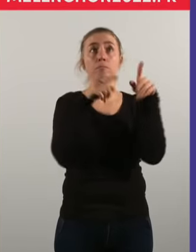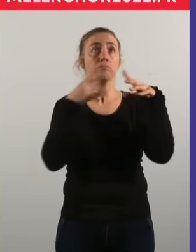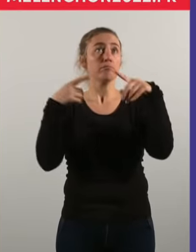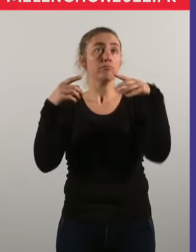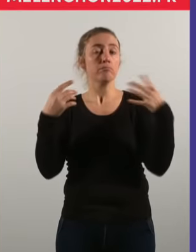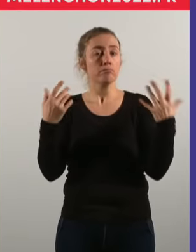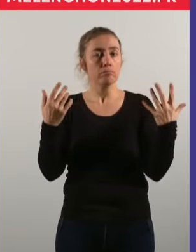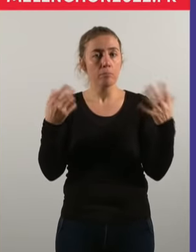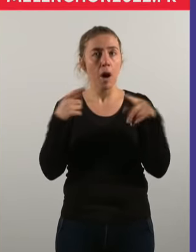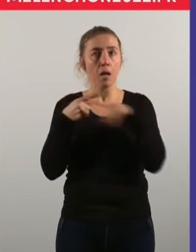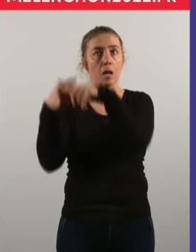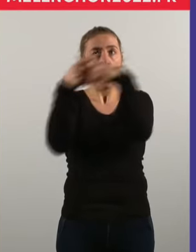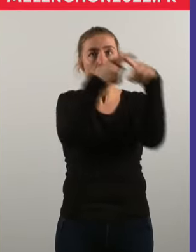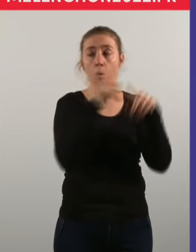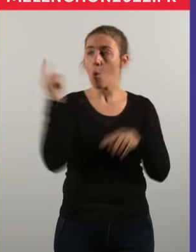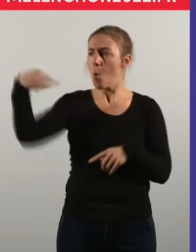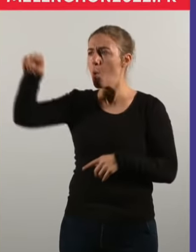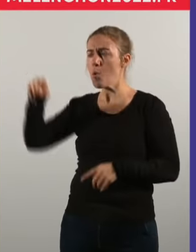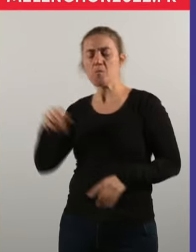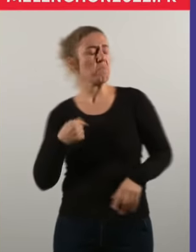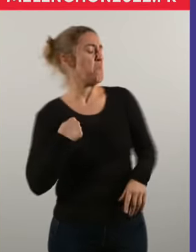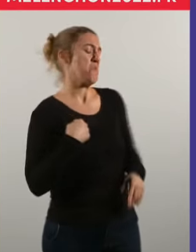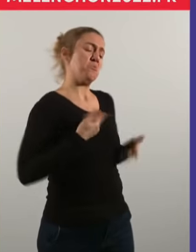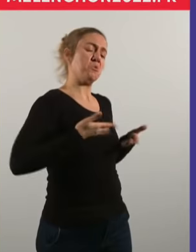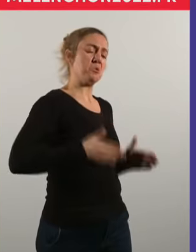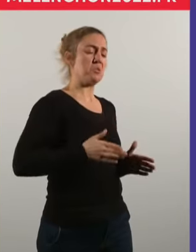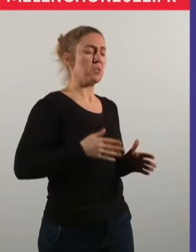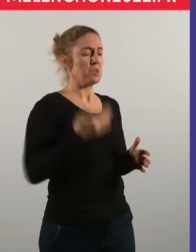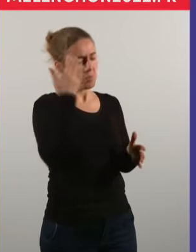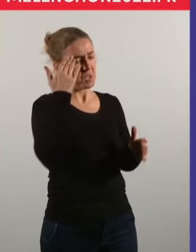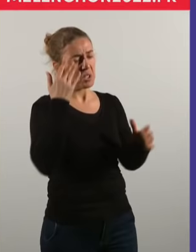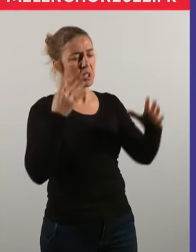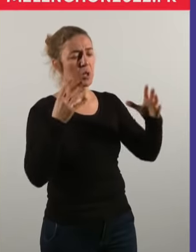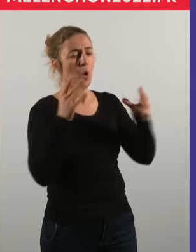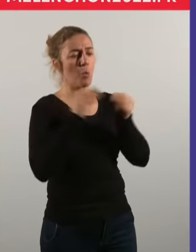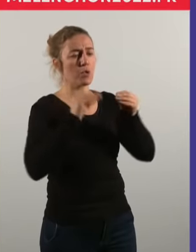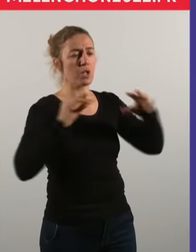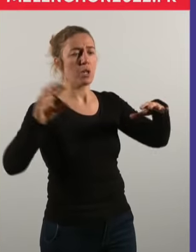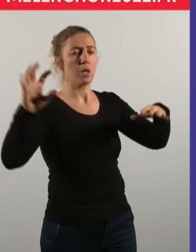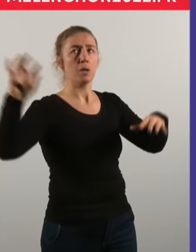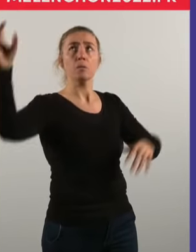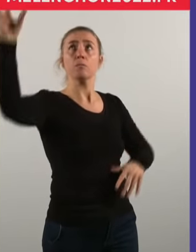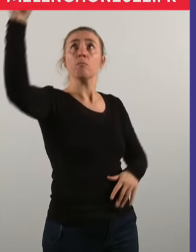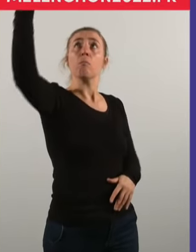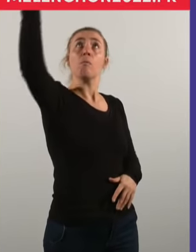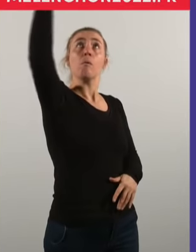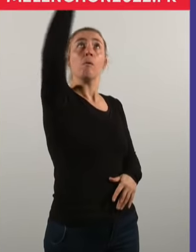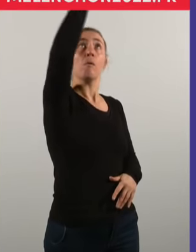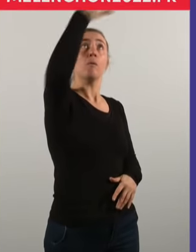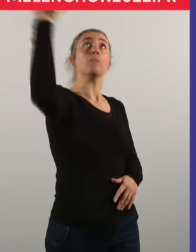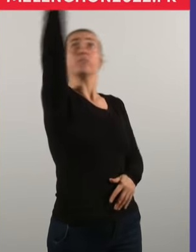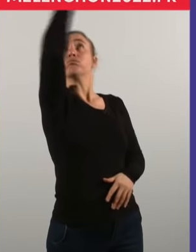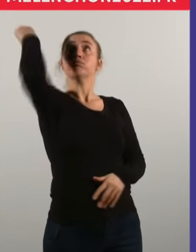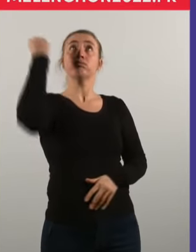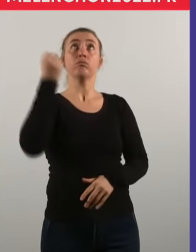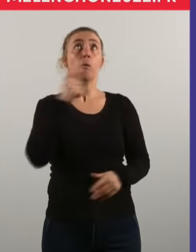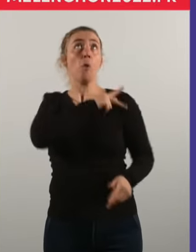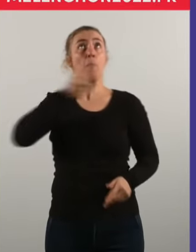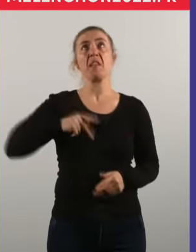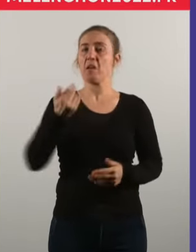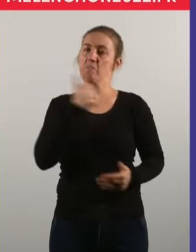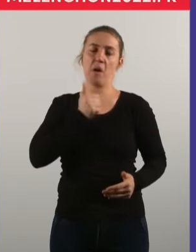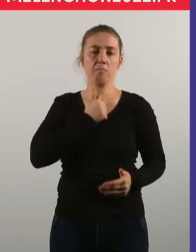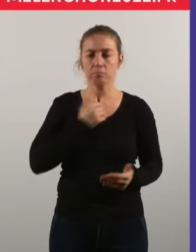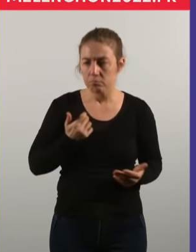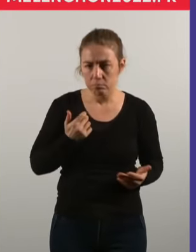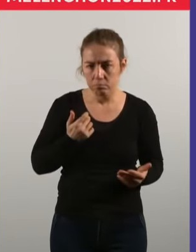demander à personne que dorénavant, tout objet céleste qui passe dans l'univers infini est au premier qui s'en empare. C'est-à-dire